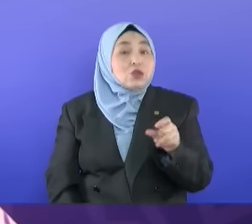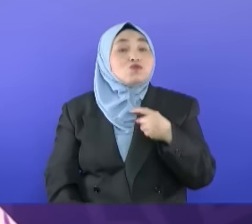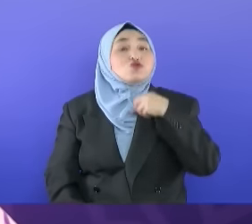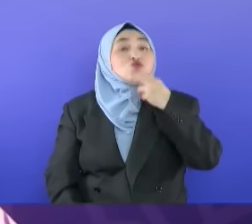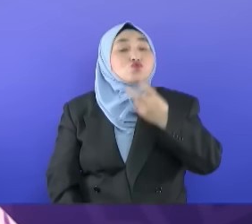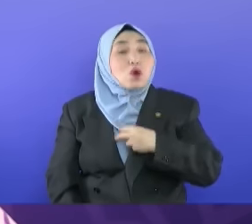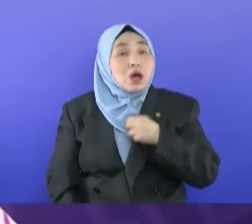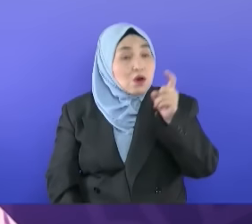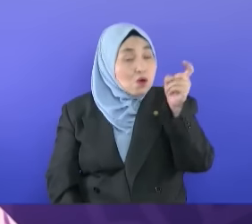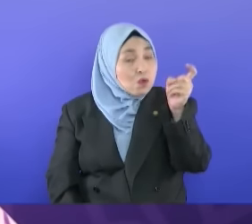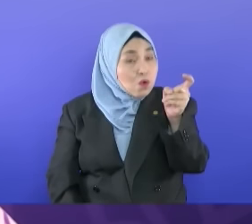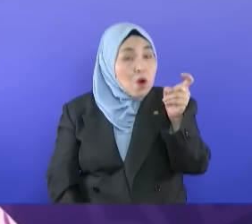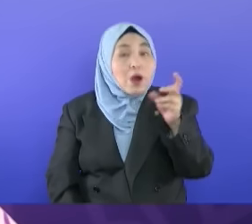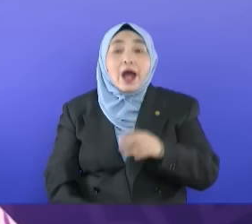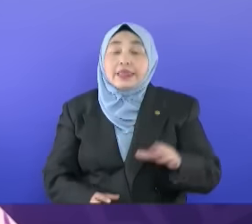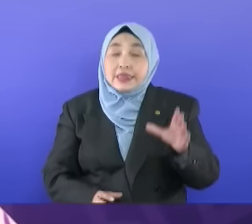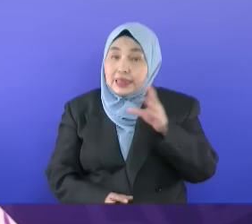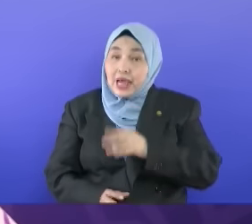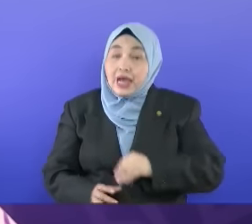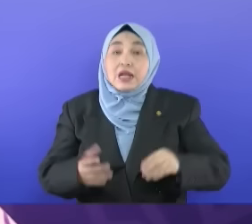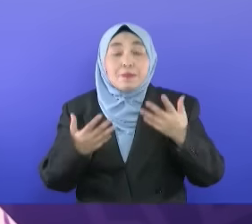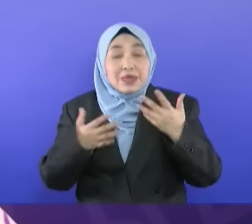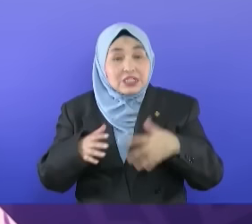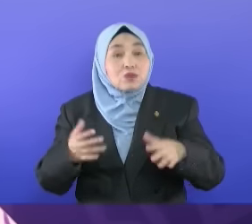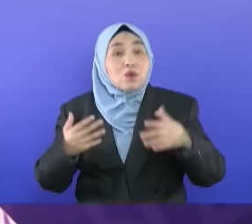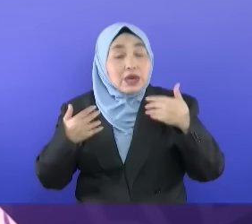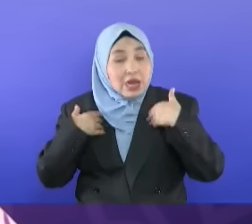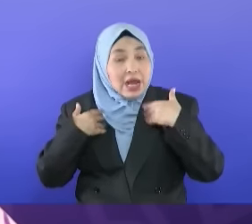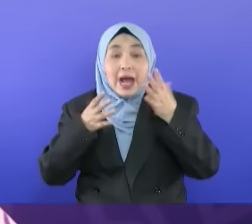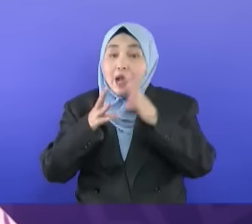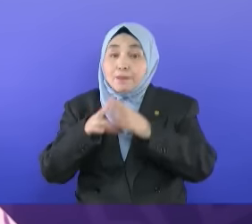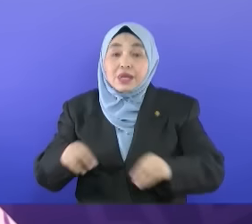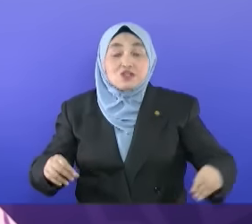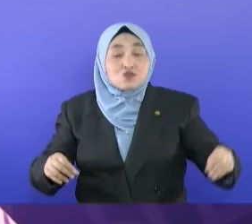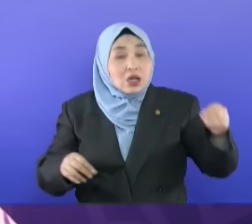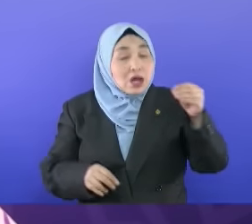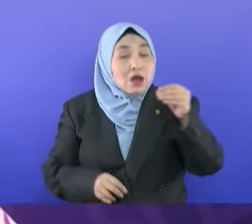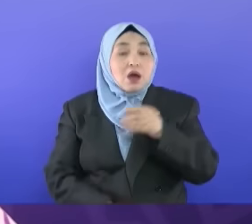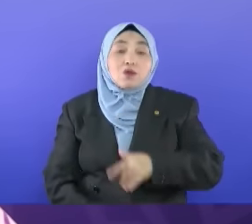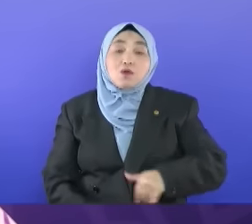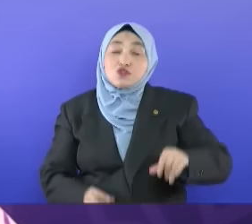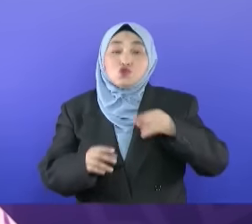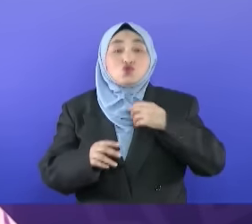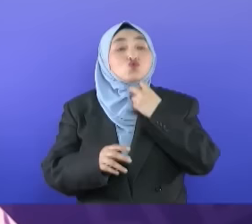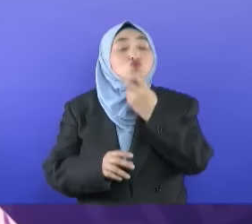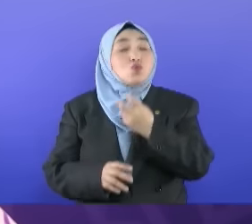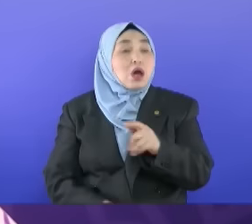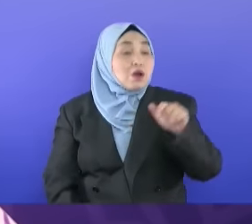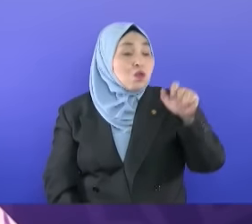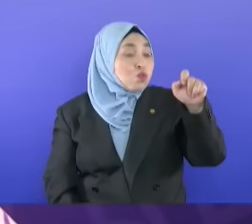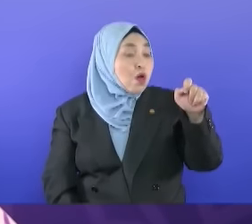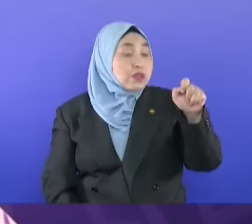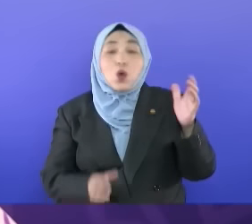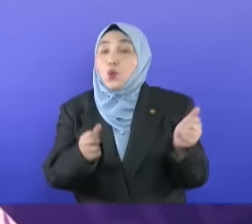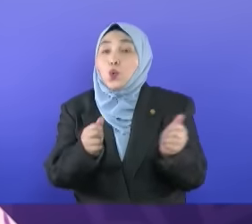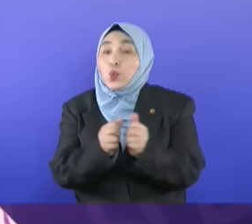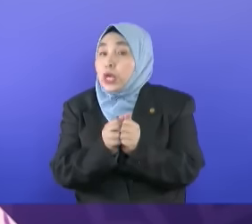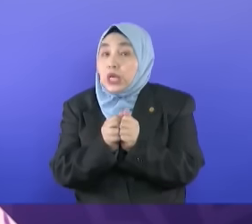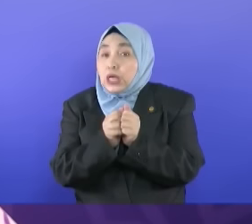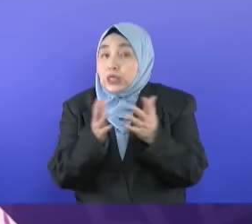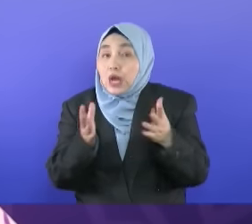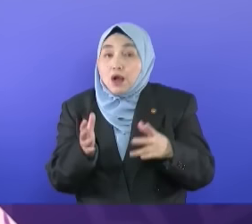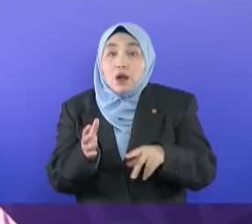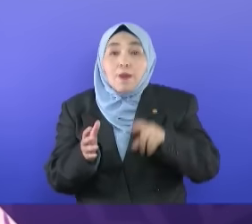Oke kemudian habis suara masukkan suara dot yang mati tanpa Qalqalah tak boleh